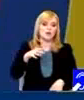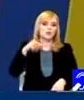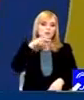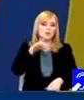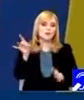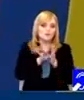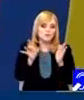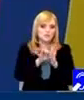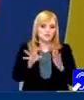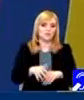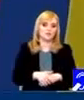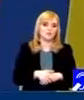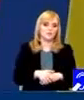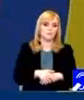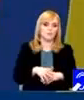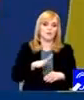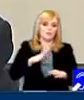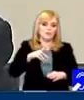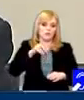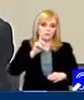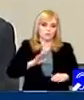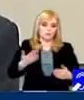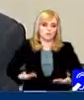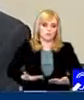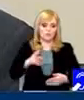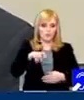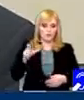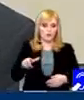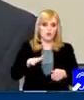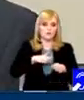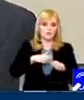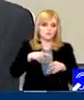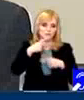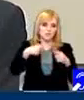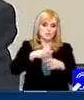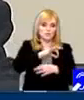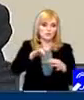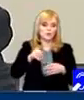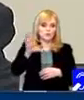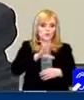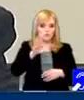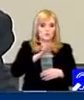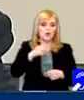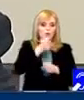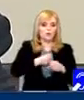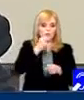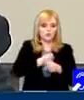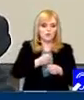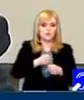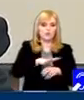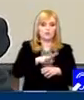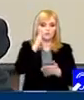la beneficii tangibile pentru localnici. Prin intermediul acestor proiecte, Uniunea Europeană va lucra în mod direct